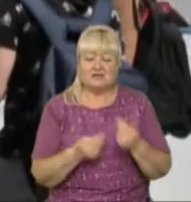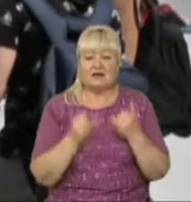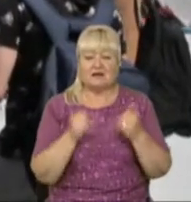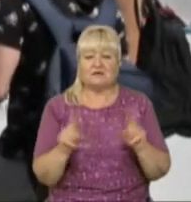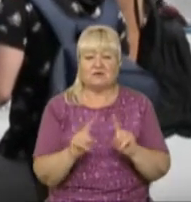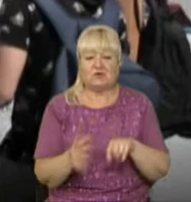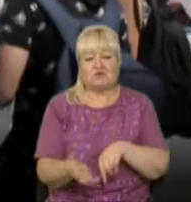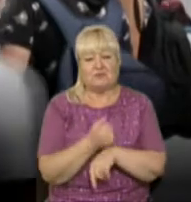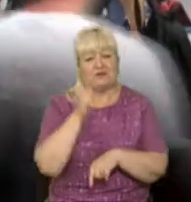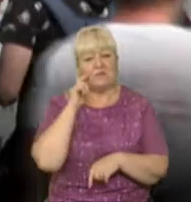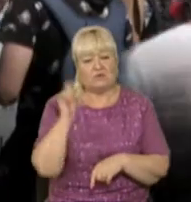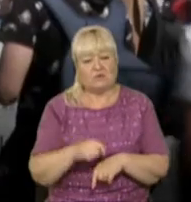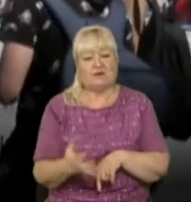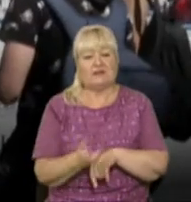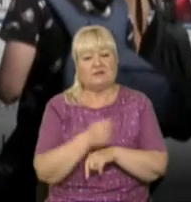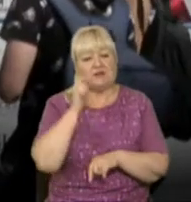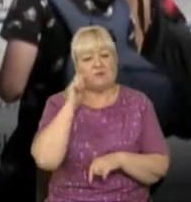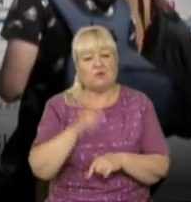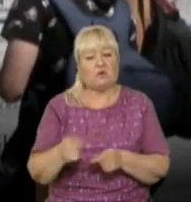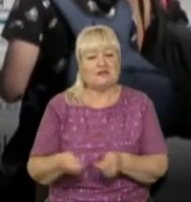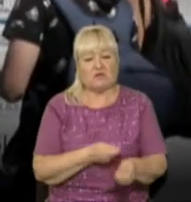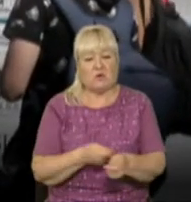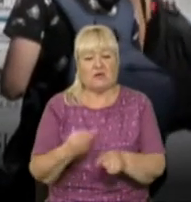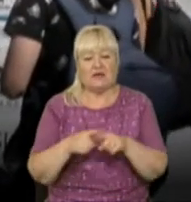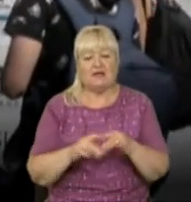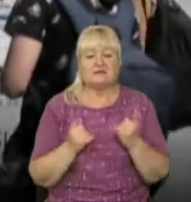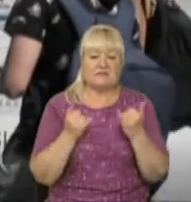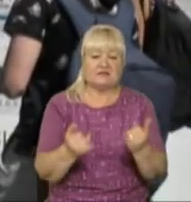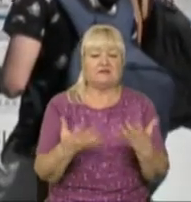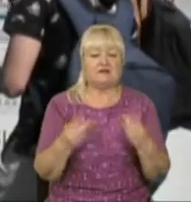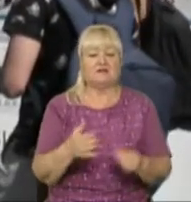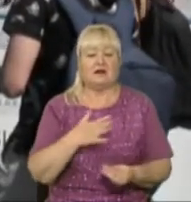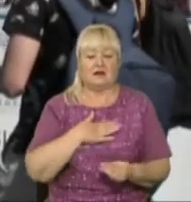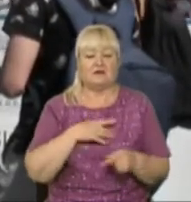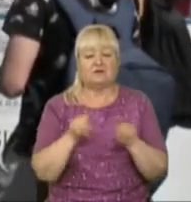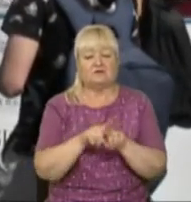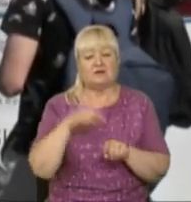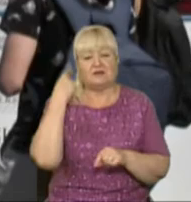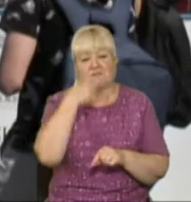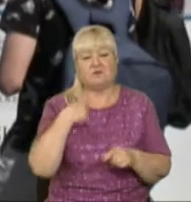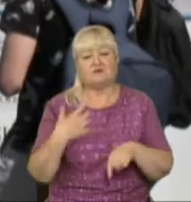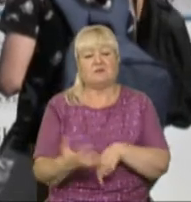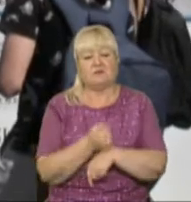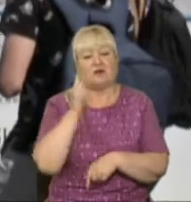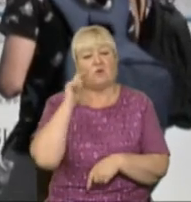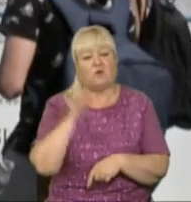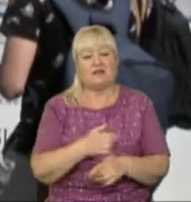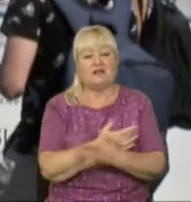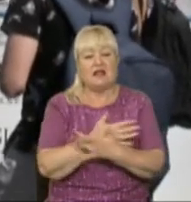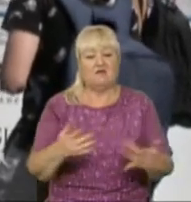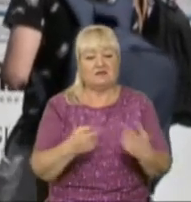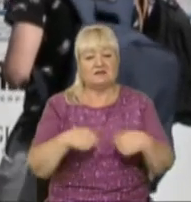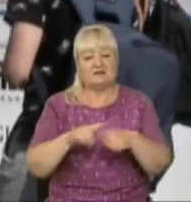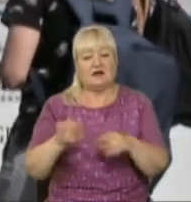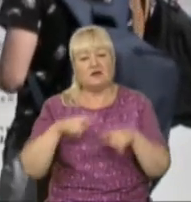щоб підтримати Україну, підтримати український хокей. Це все присвячується Дню Канади. В такий спосіб ми і підтримуємо Україну в різних галузях